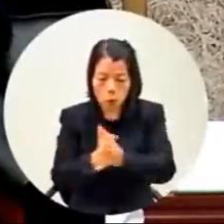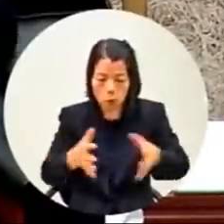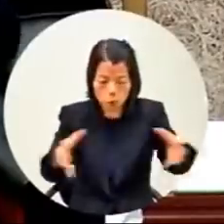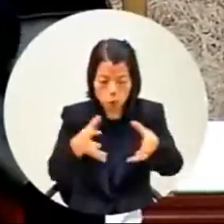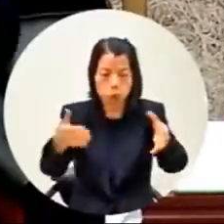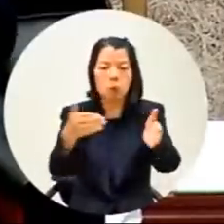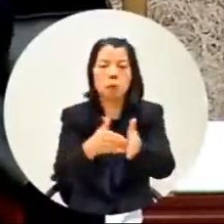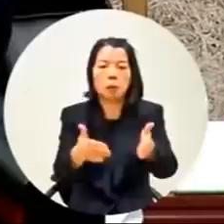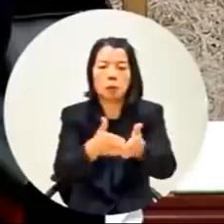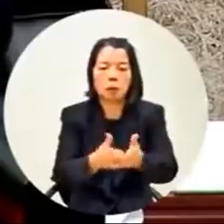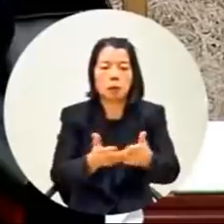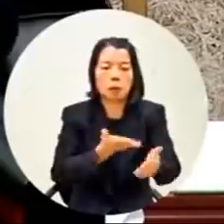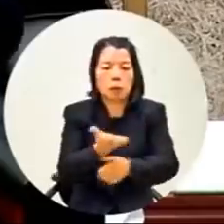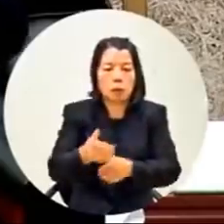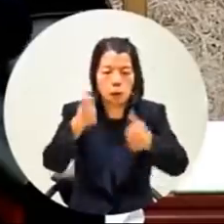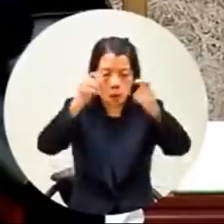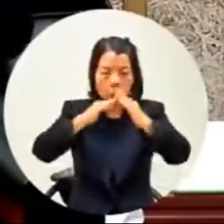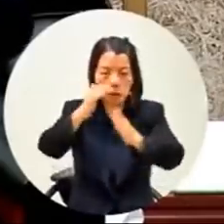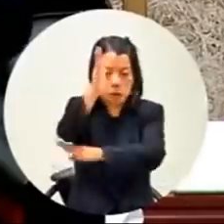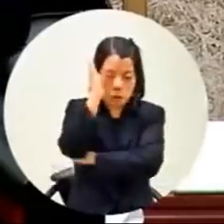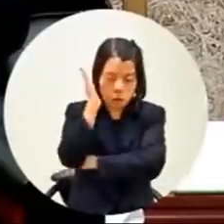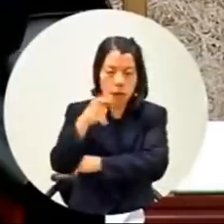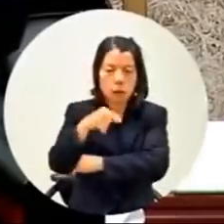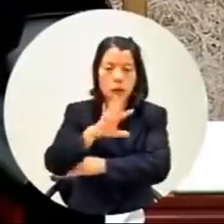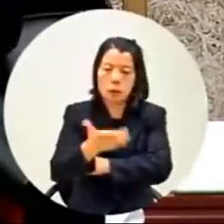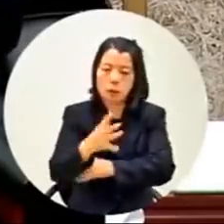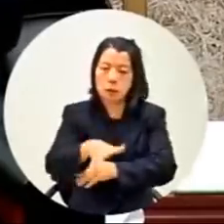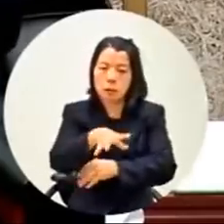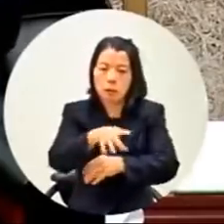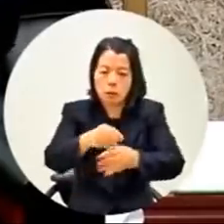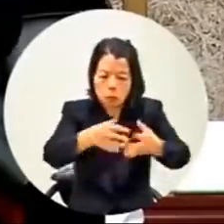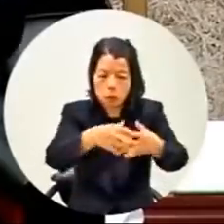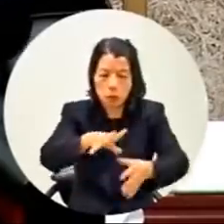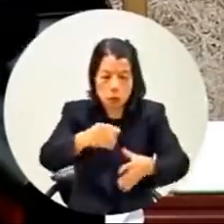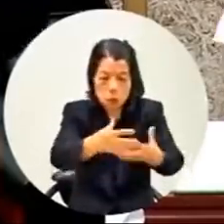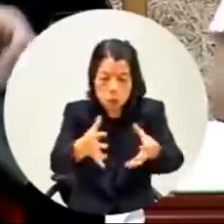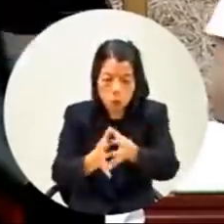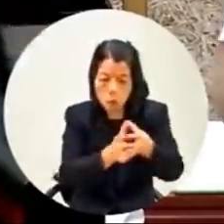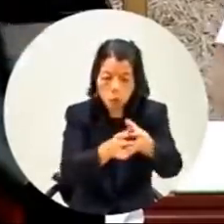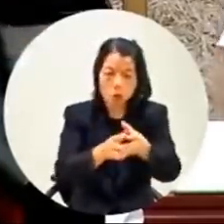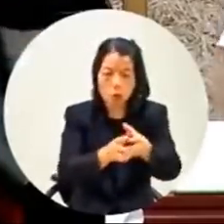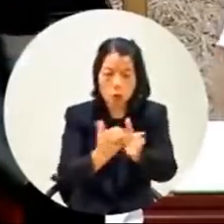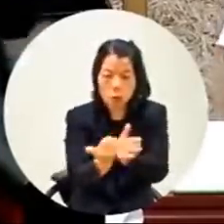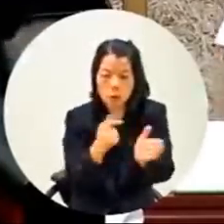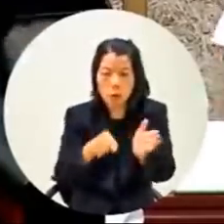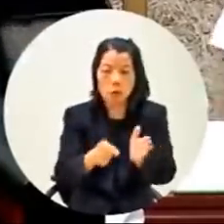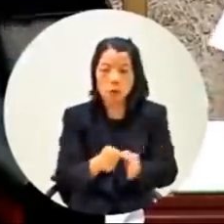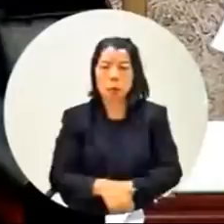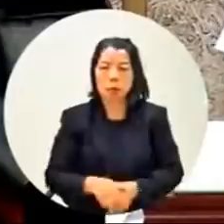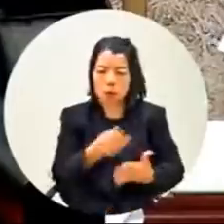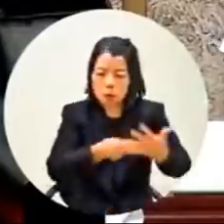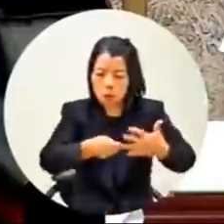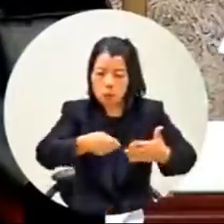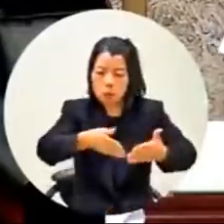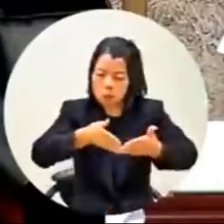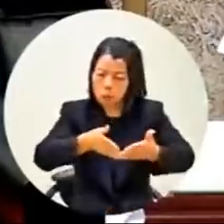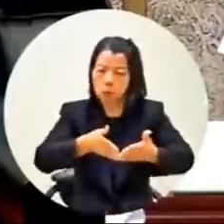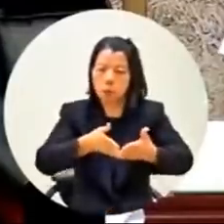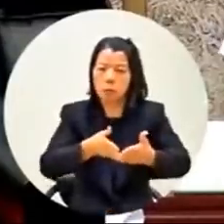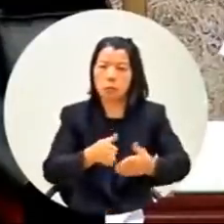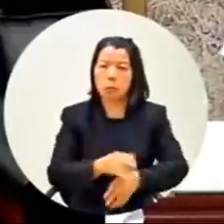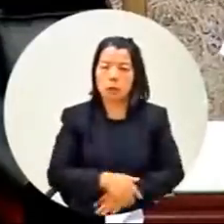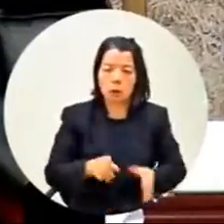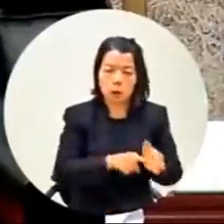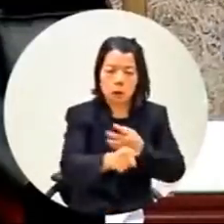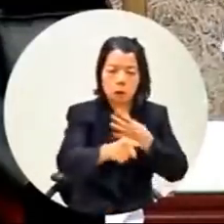为在筹组签合的过程当中，我们是否认为那个层级要提高？那另外专家